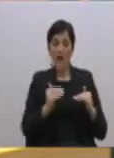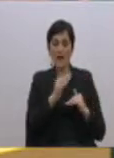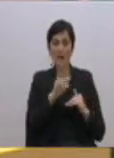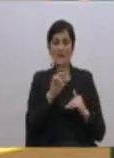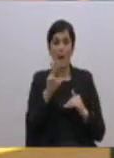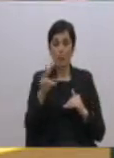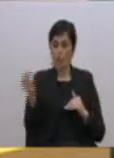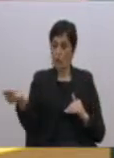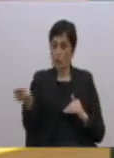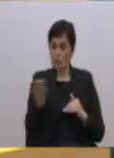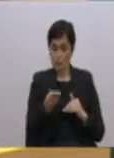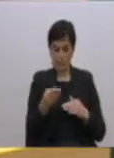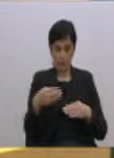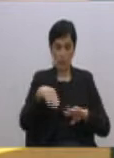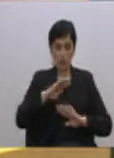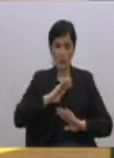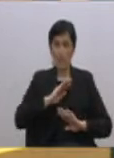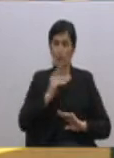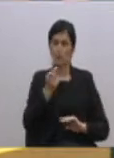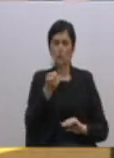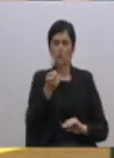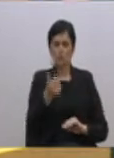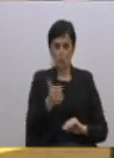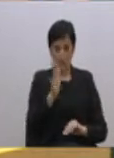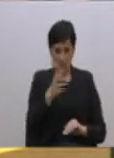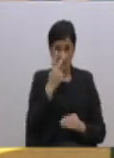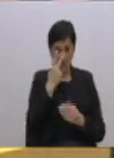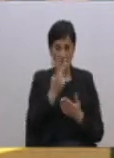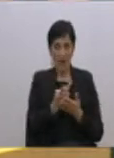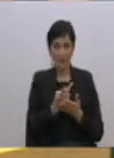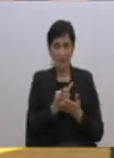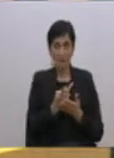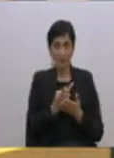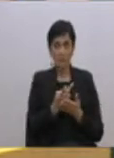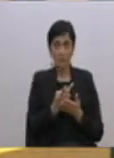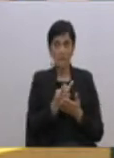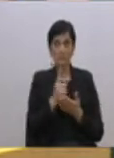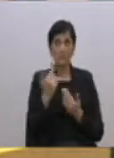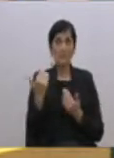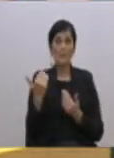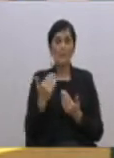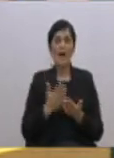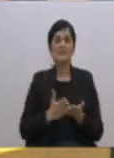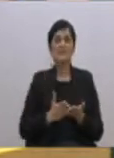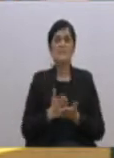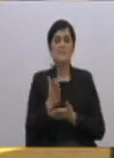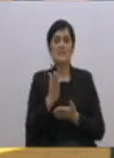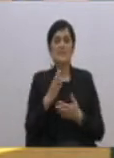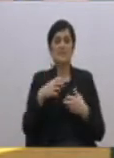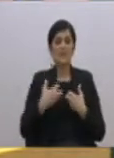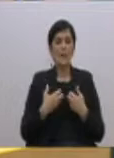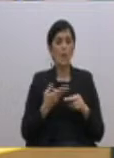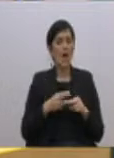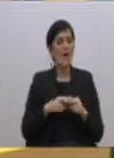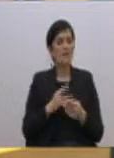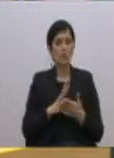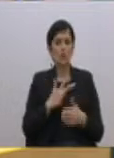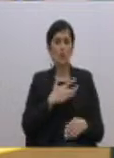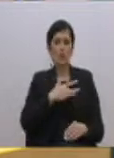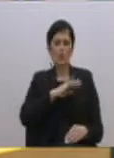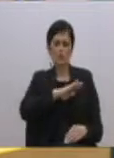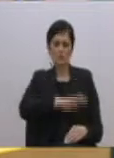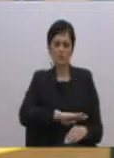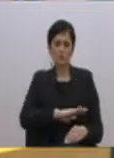bogitaz da će mogu tavazir. Zalijen co ta ikneba, nahal tko je namaz. Mito, da, mati mizani, sam suharo tesararis, rad zalijen gulda